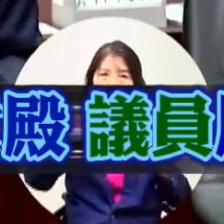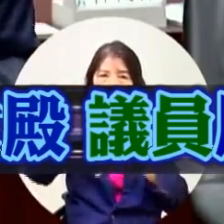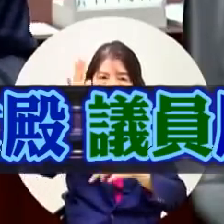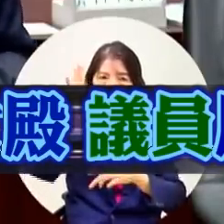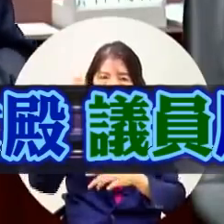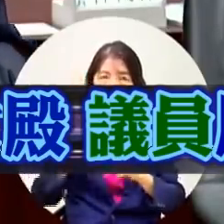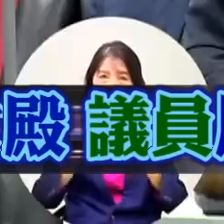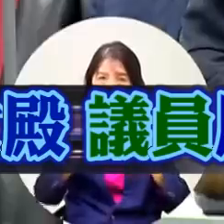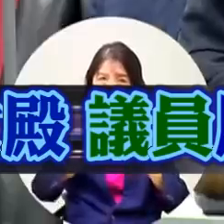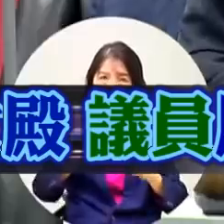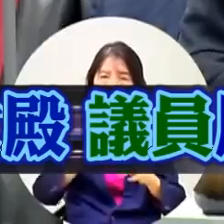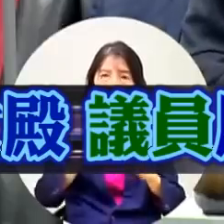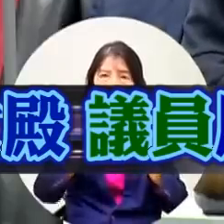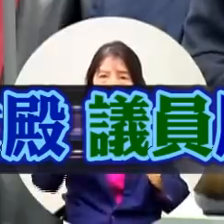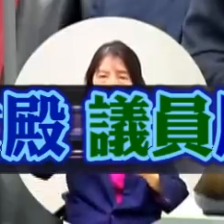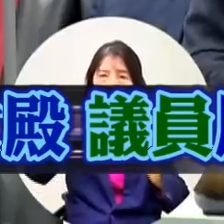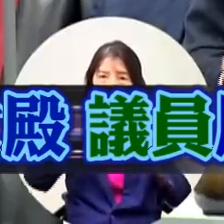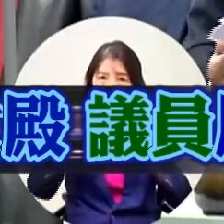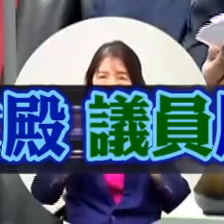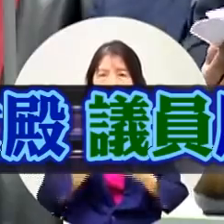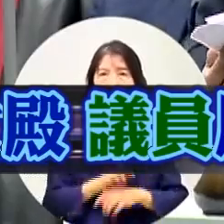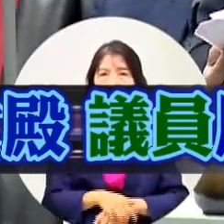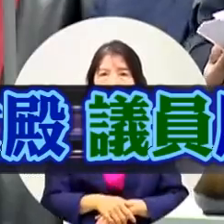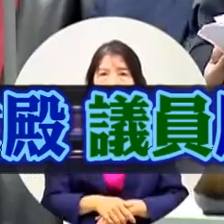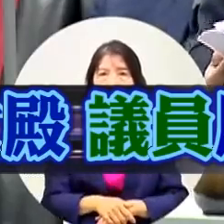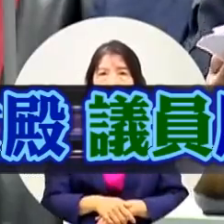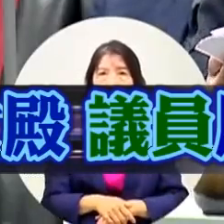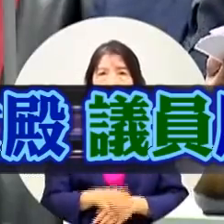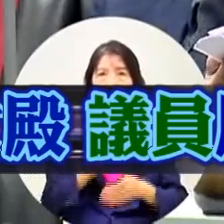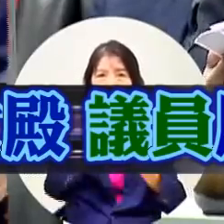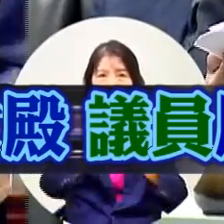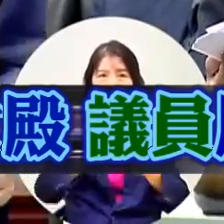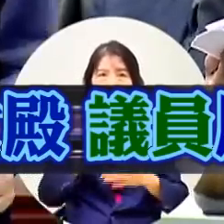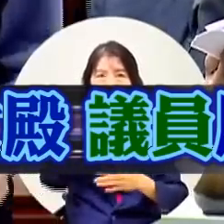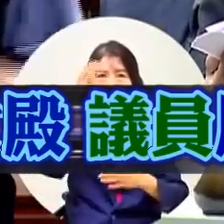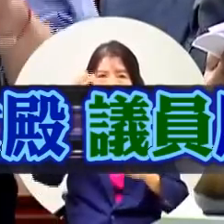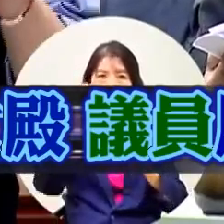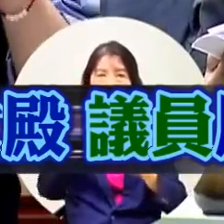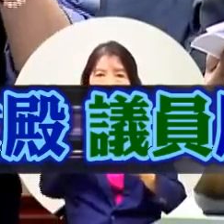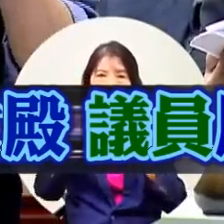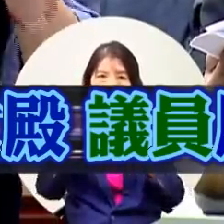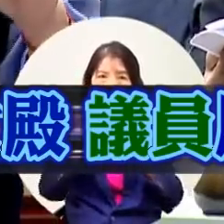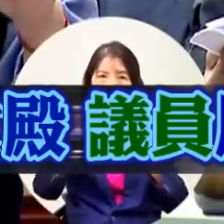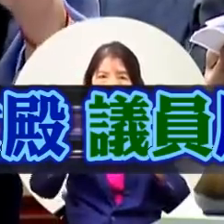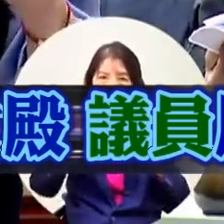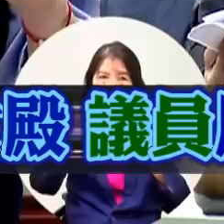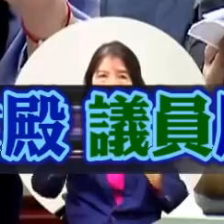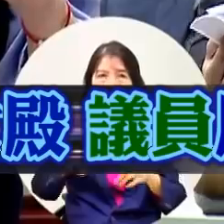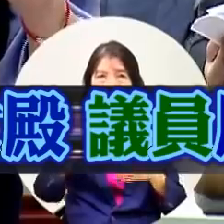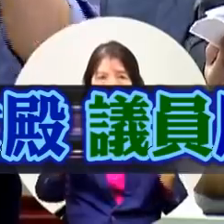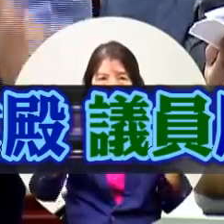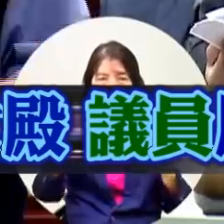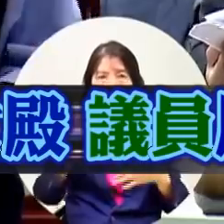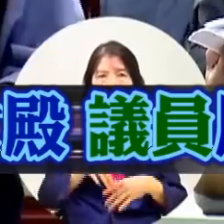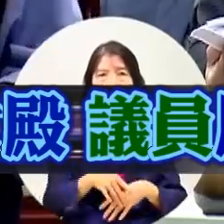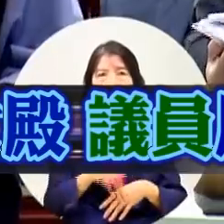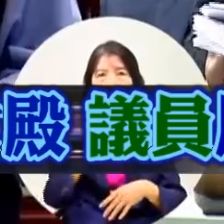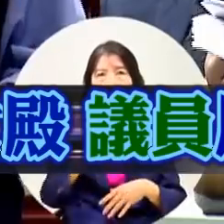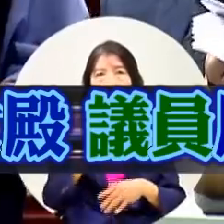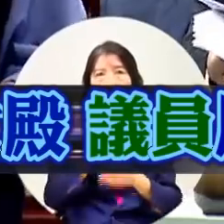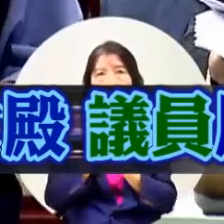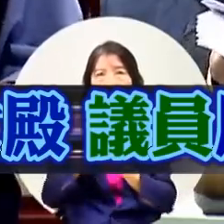树？请市长回答。 我们请观光局潘局长回答。议员，像这些问题哦，我来